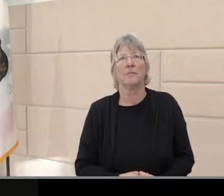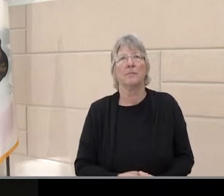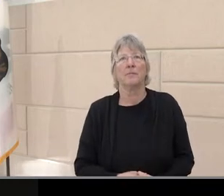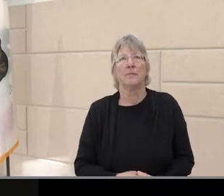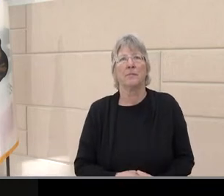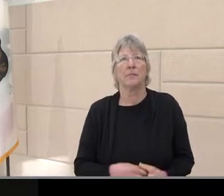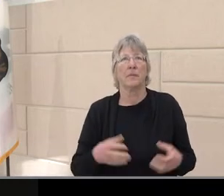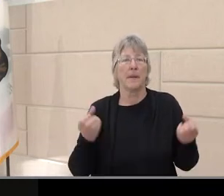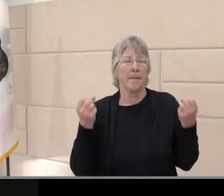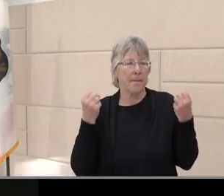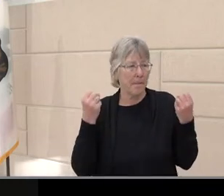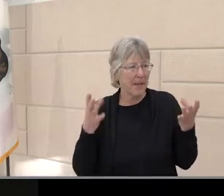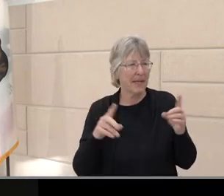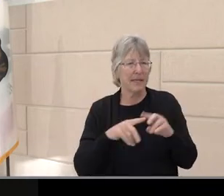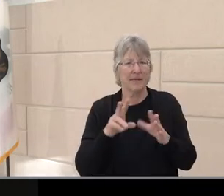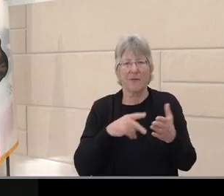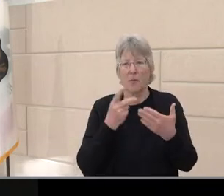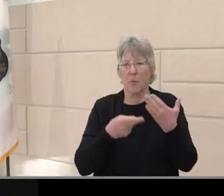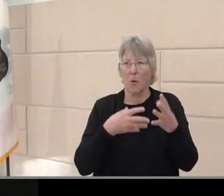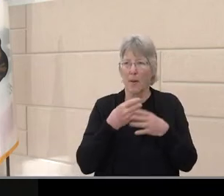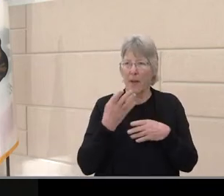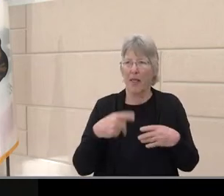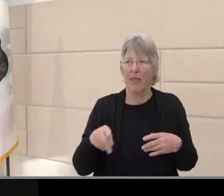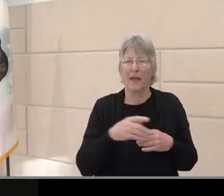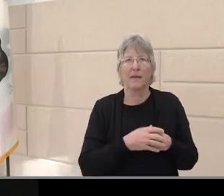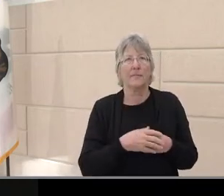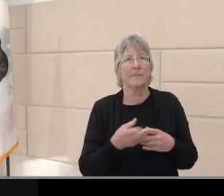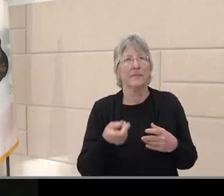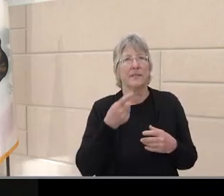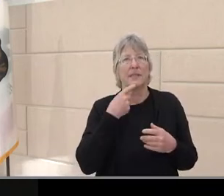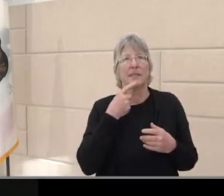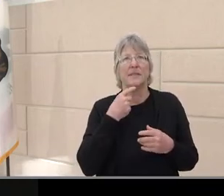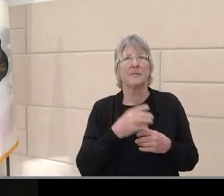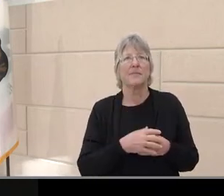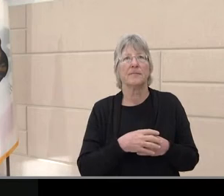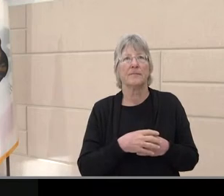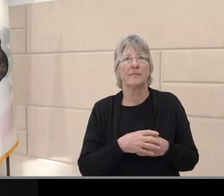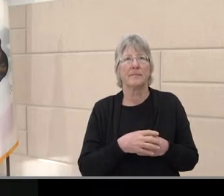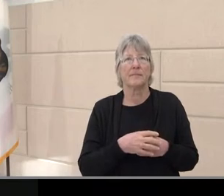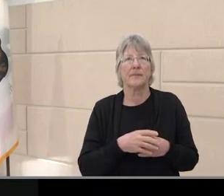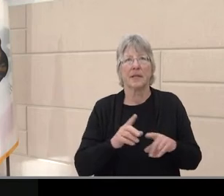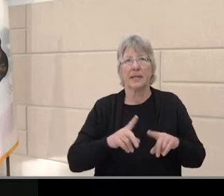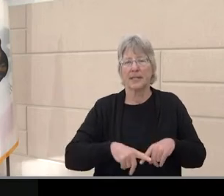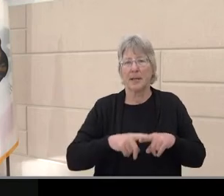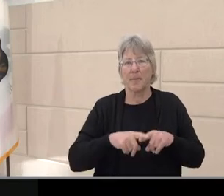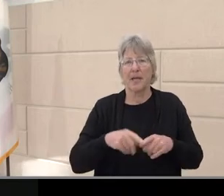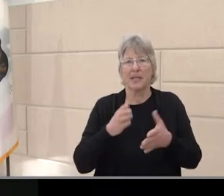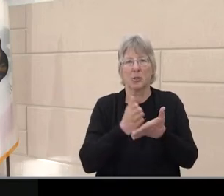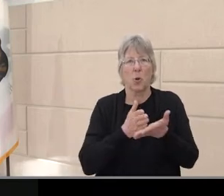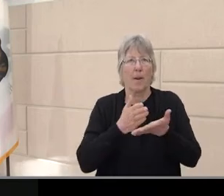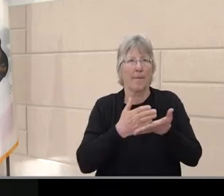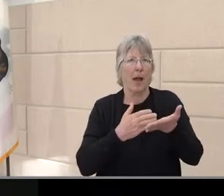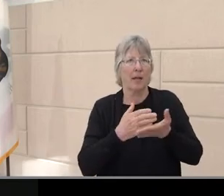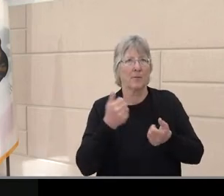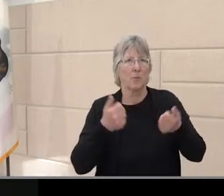ណាផ្សេងទៀតត្រូវជ្រើសរើសយើងមកគិតគូរប្រើកាត់ចាត់ចាត់ចែងតាមវាស៊ីស